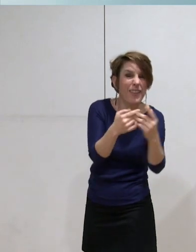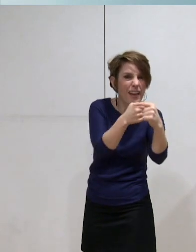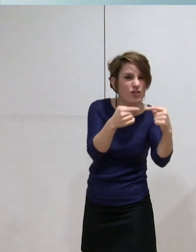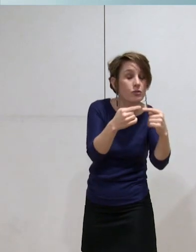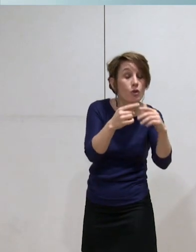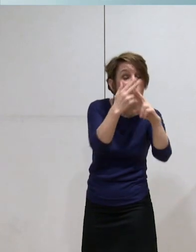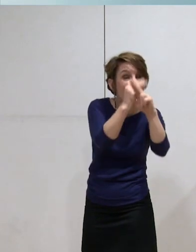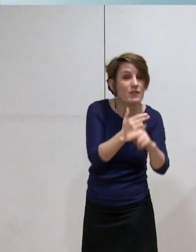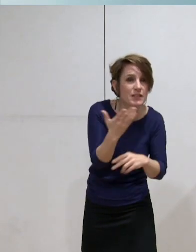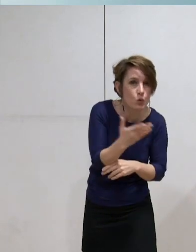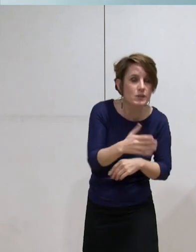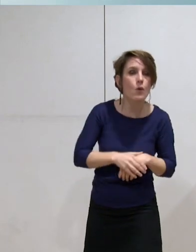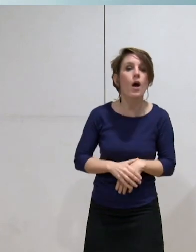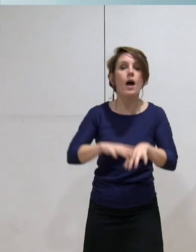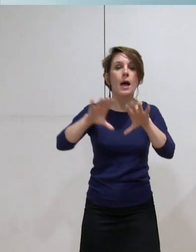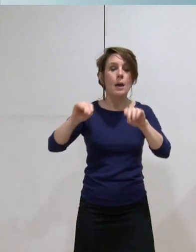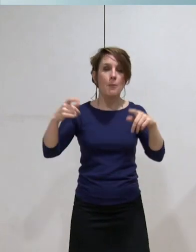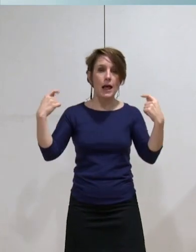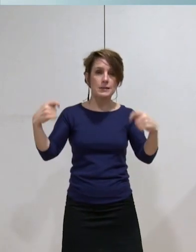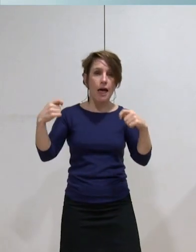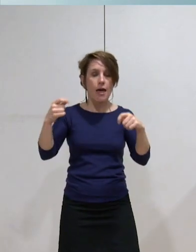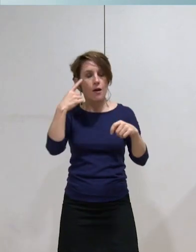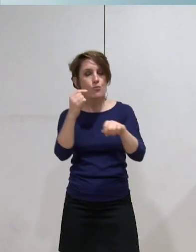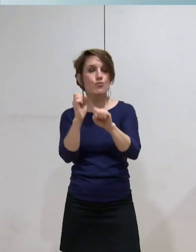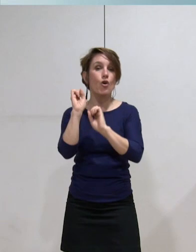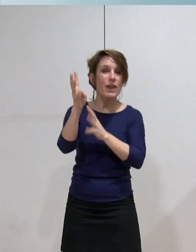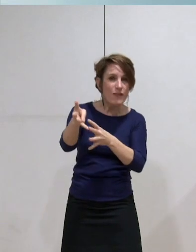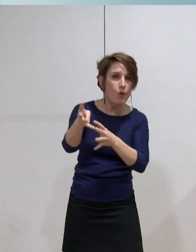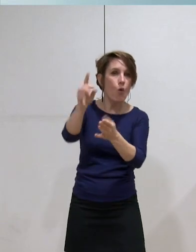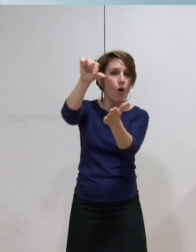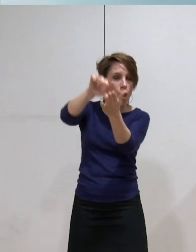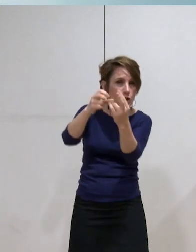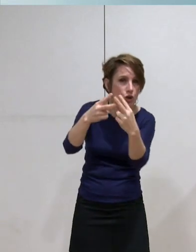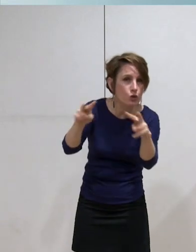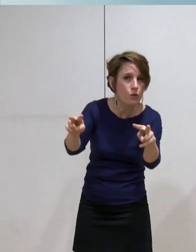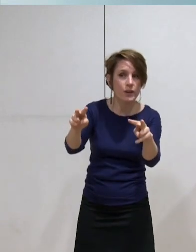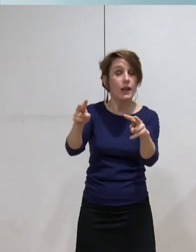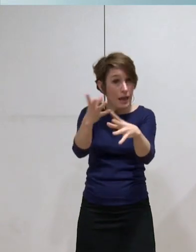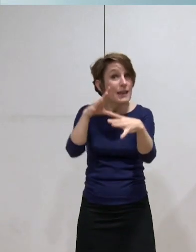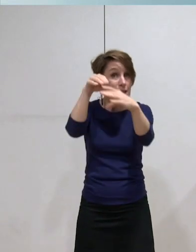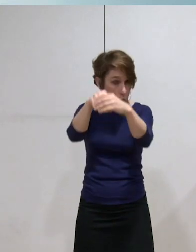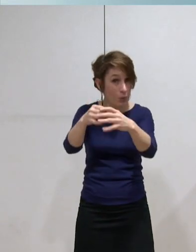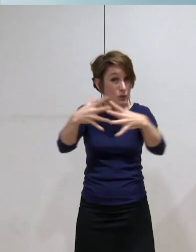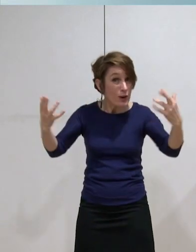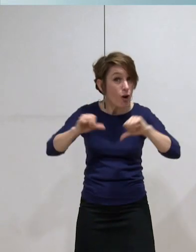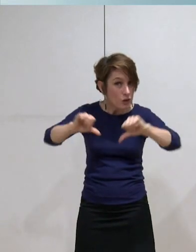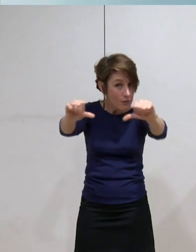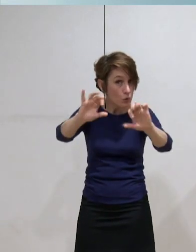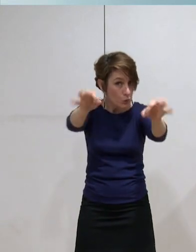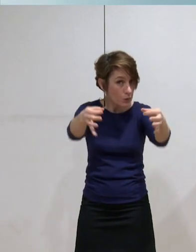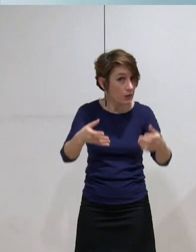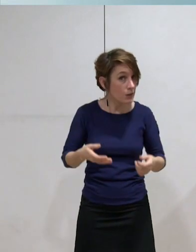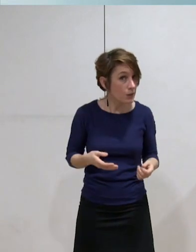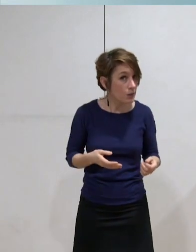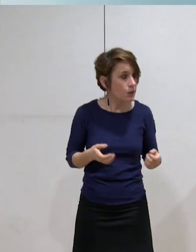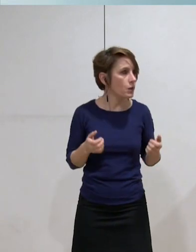de davantage de place notamment pour le vélo dans la ville y compris sur des axes majeurs mais